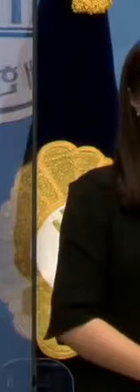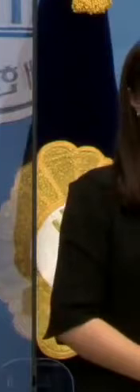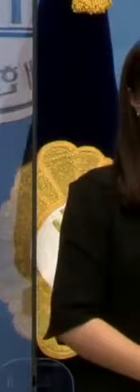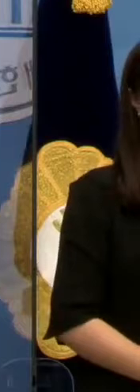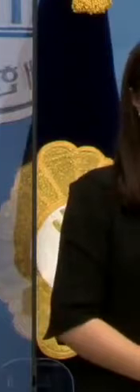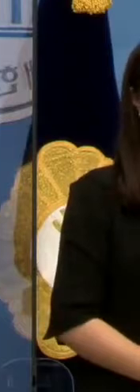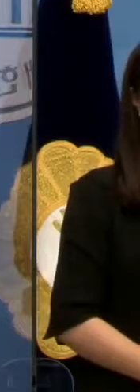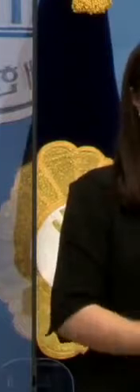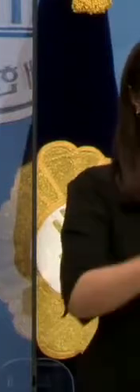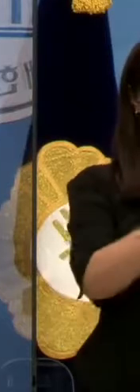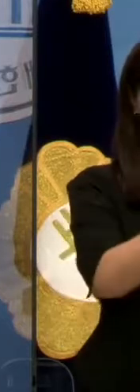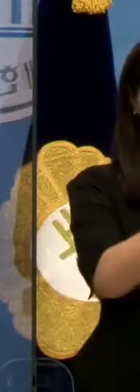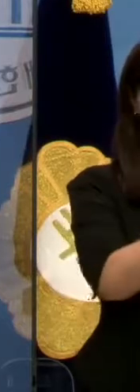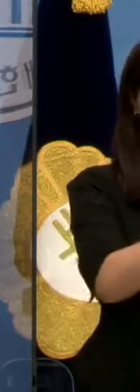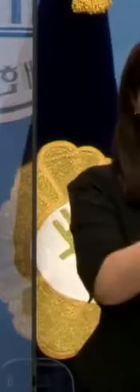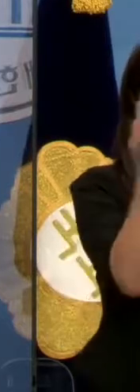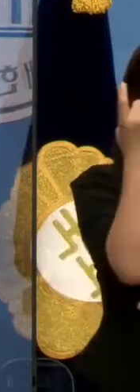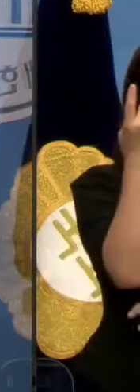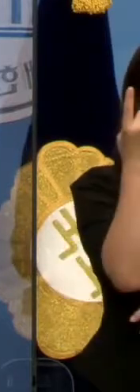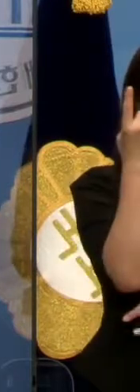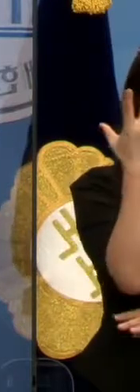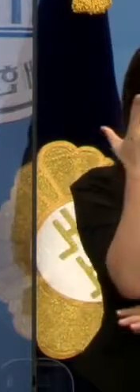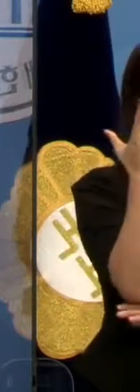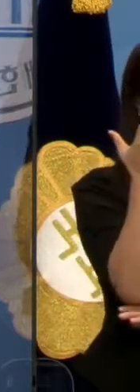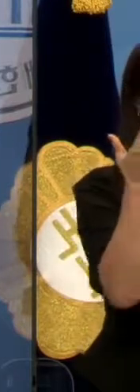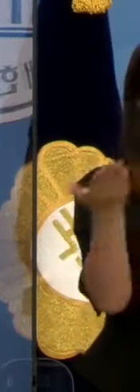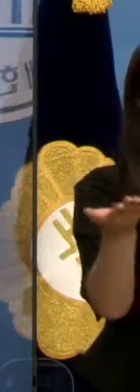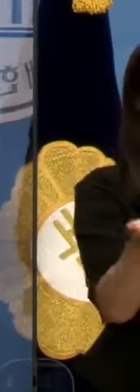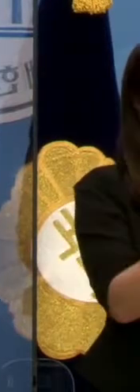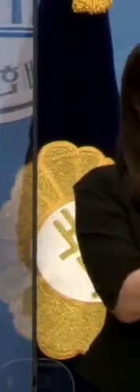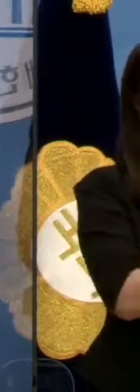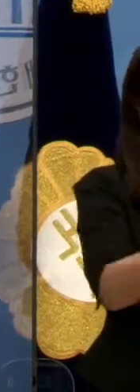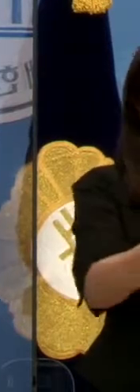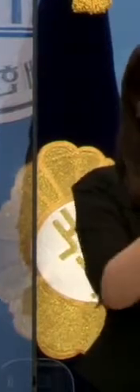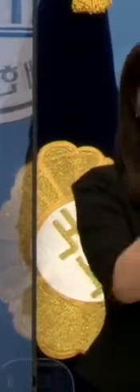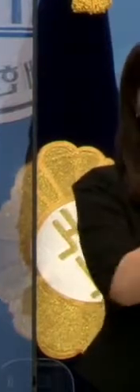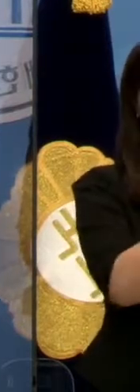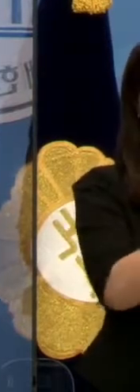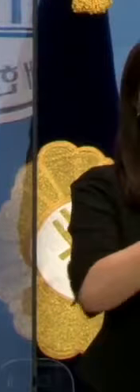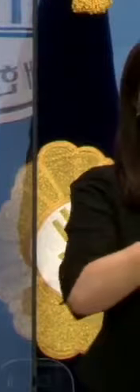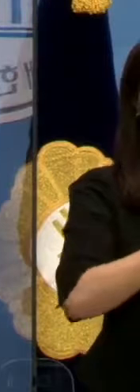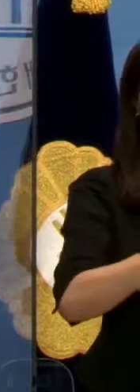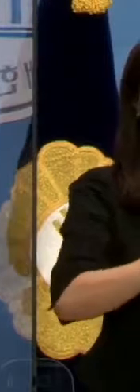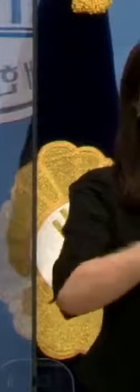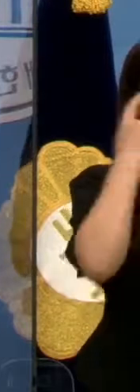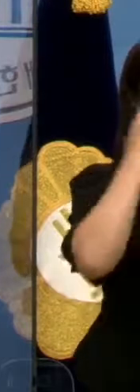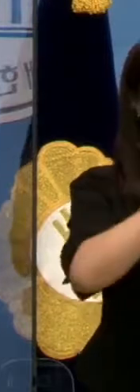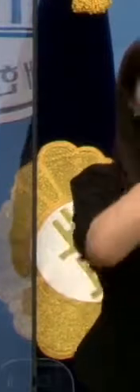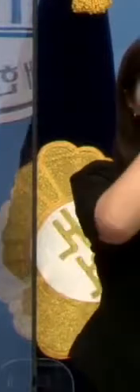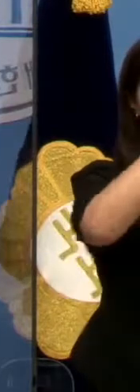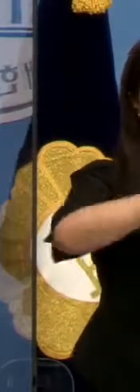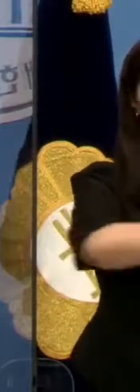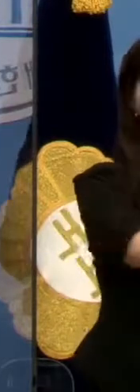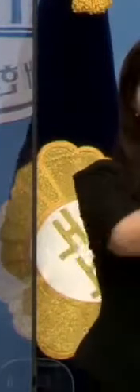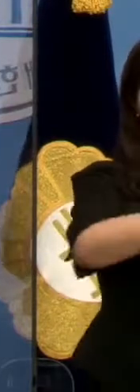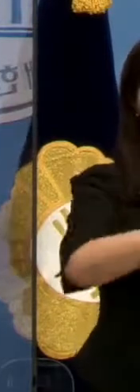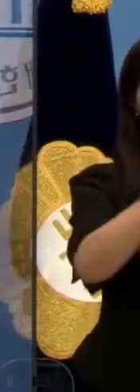주거 기준을 마련하고 최저 주거 기준을 높여 안정되고 쾌적한 주거 환경을 보장해